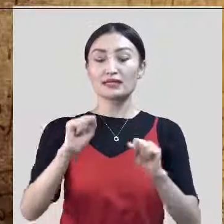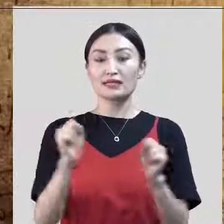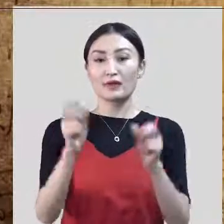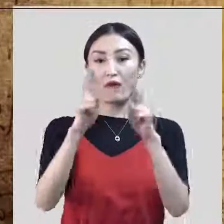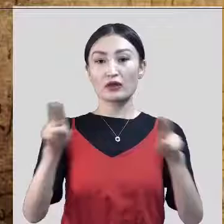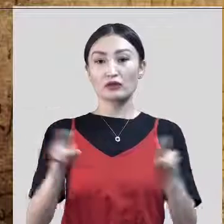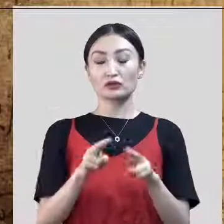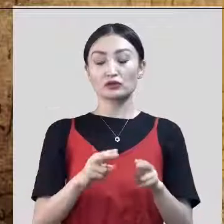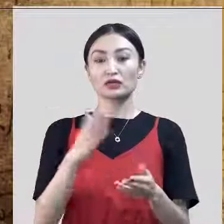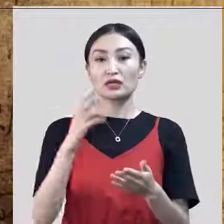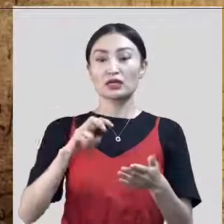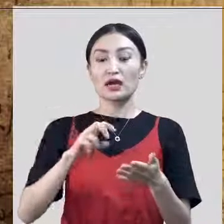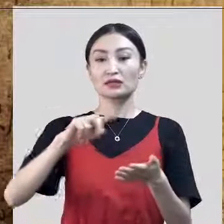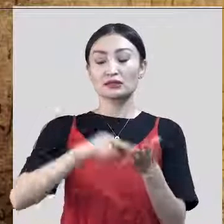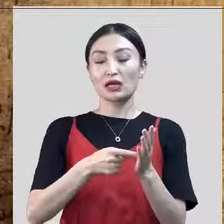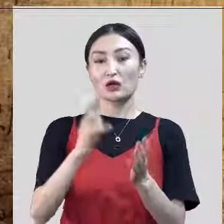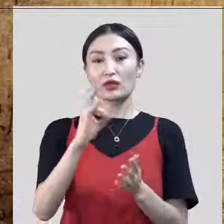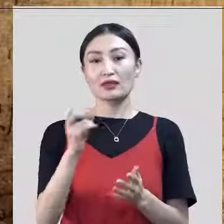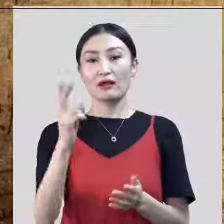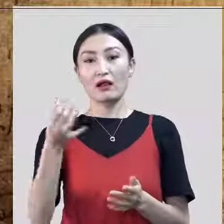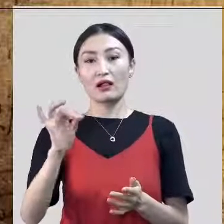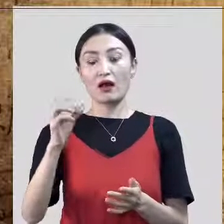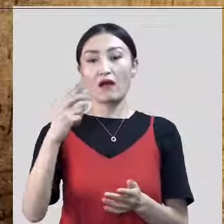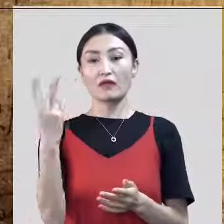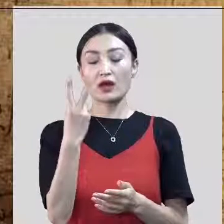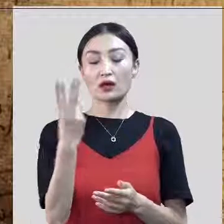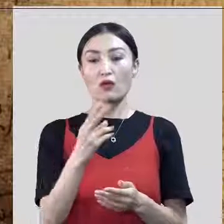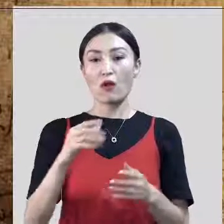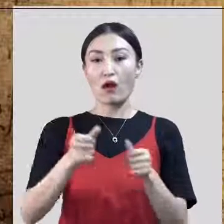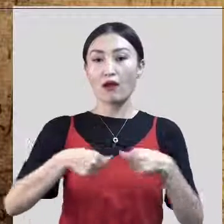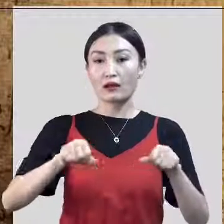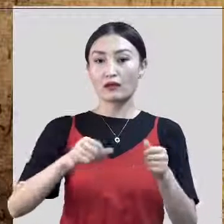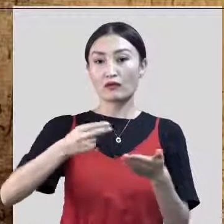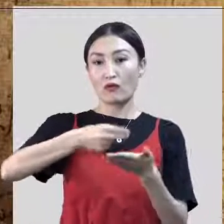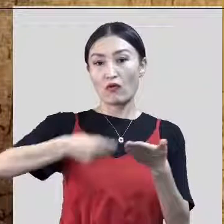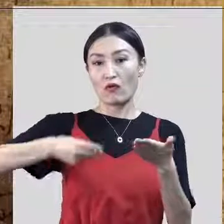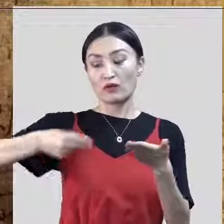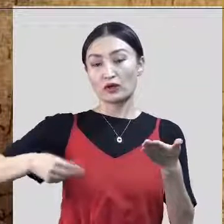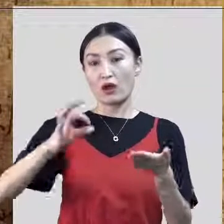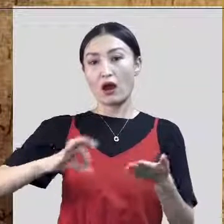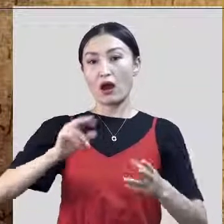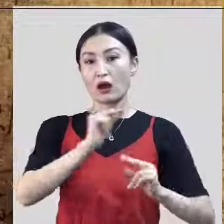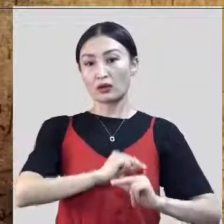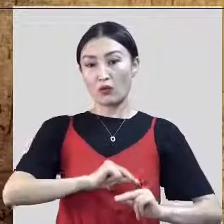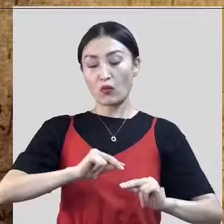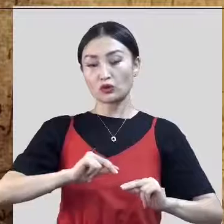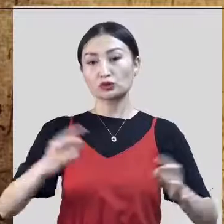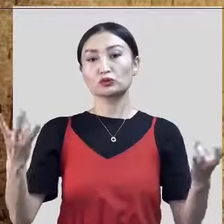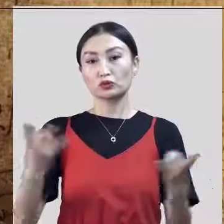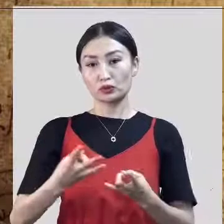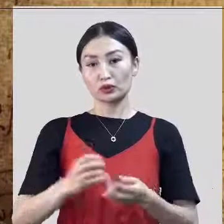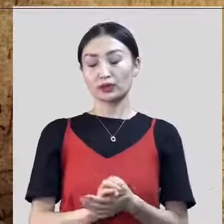вручить царю николаю второму коллективную петицию о рабочих нуждах